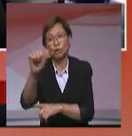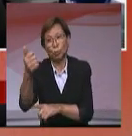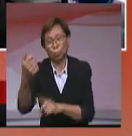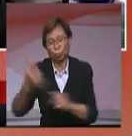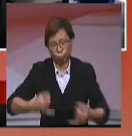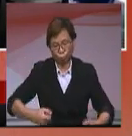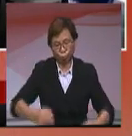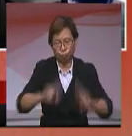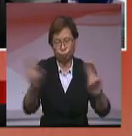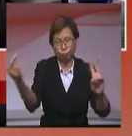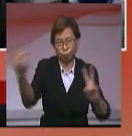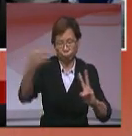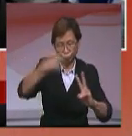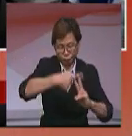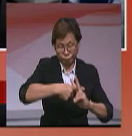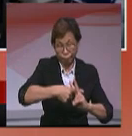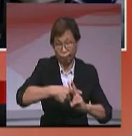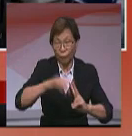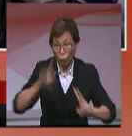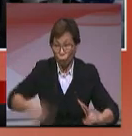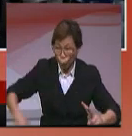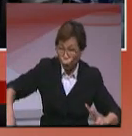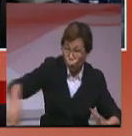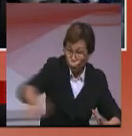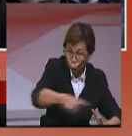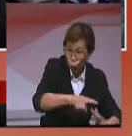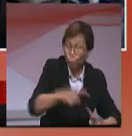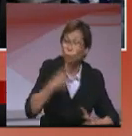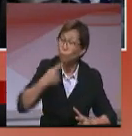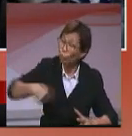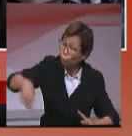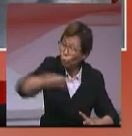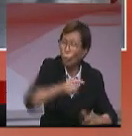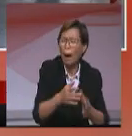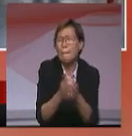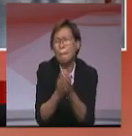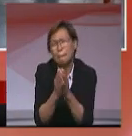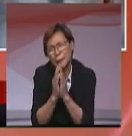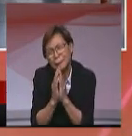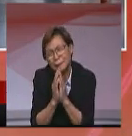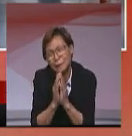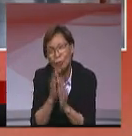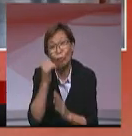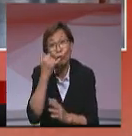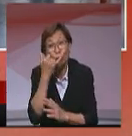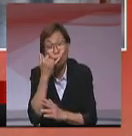sekatan. Orang ramai diminta untuk menghubungi hotline